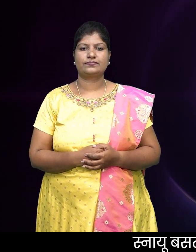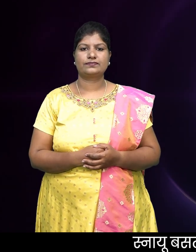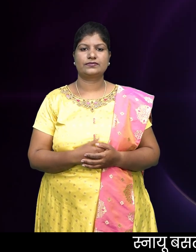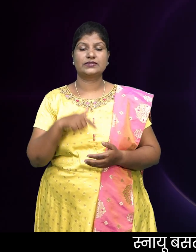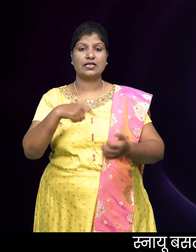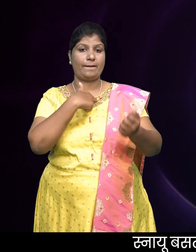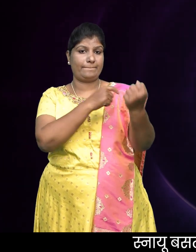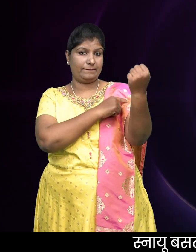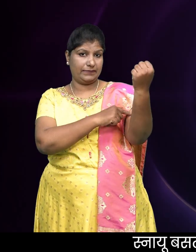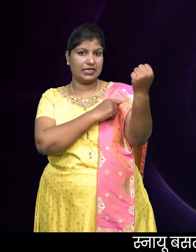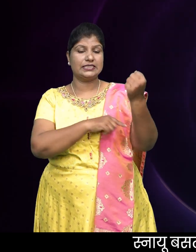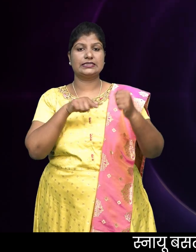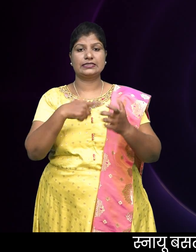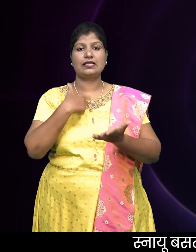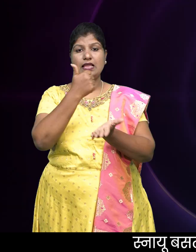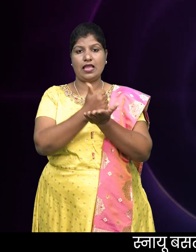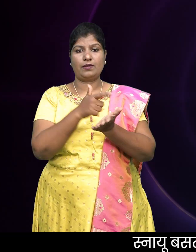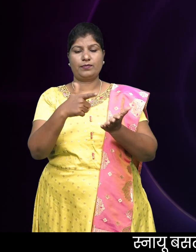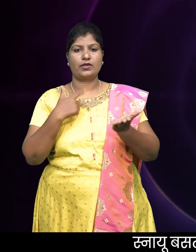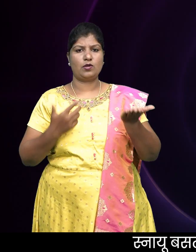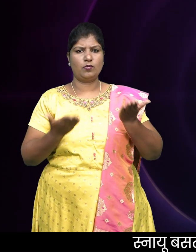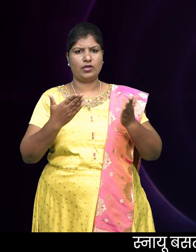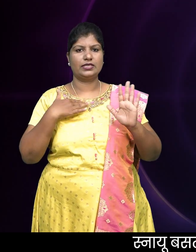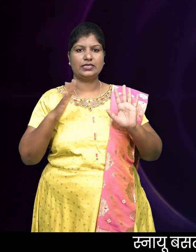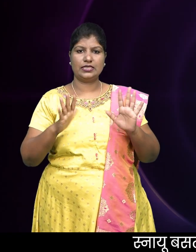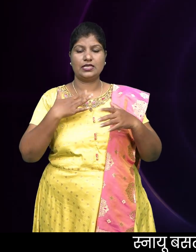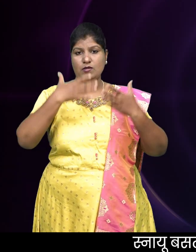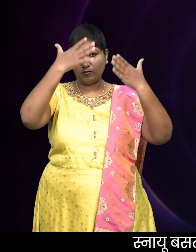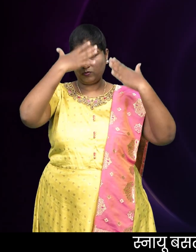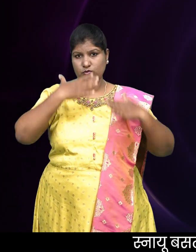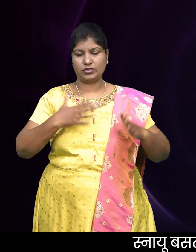स्नायू बसताना, उभे असताना किंवा चालताना